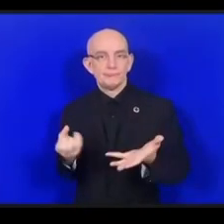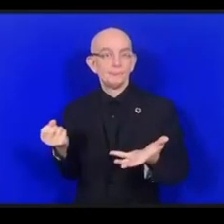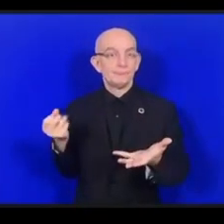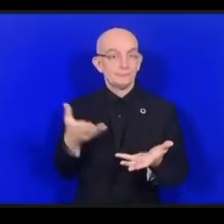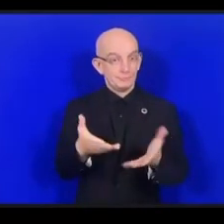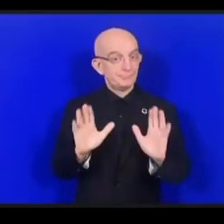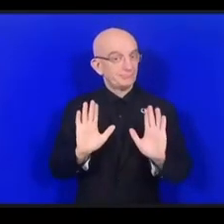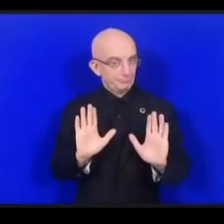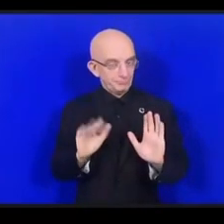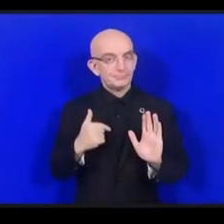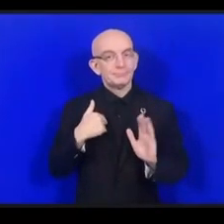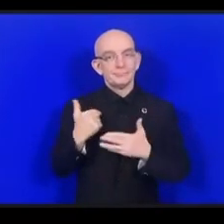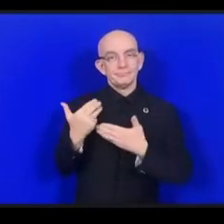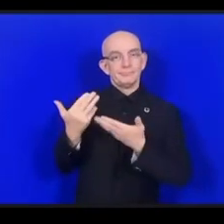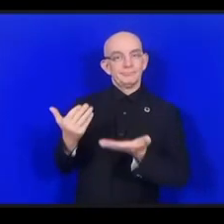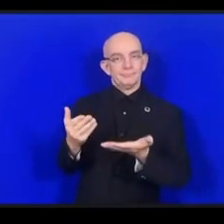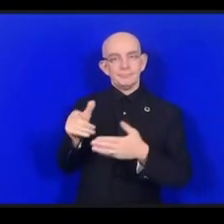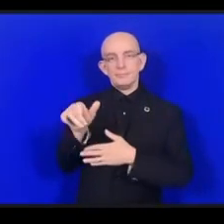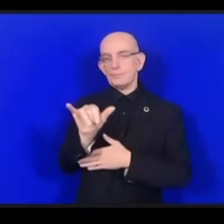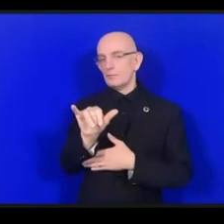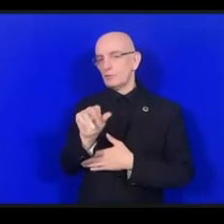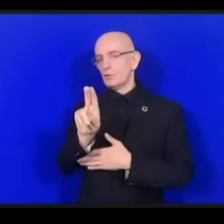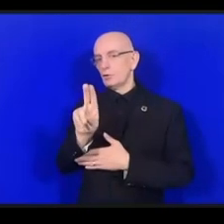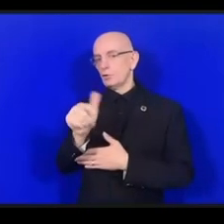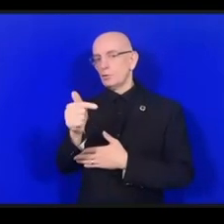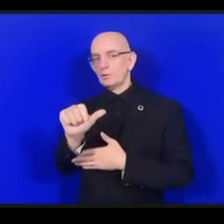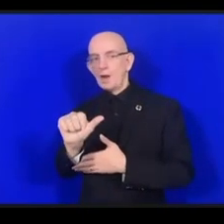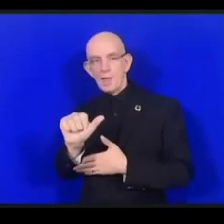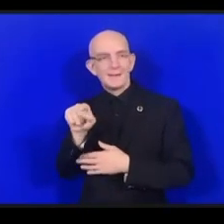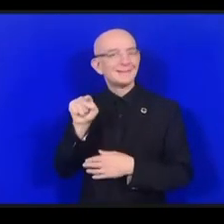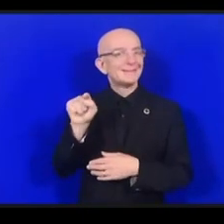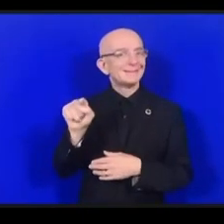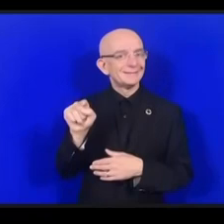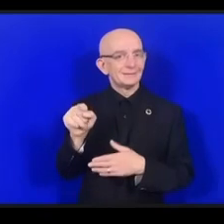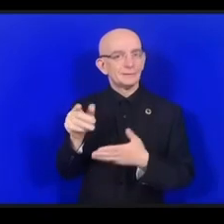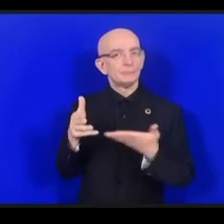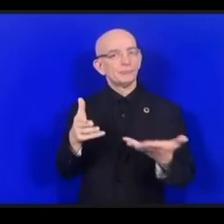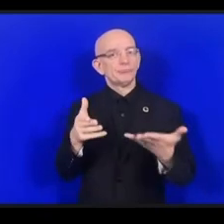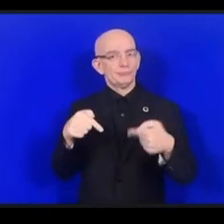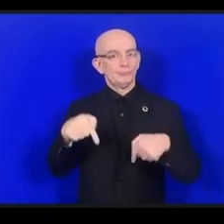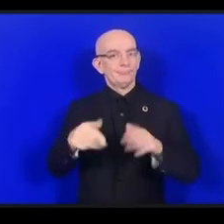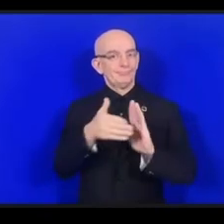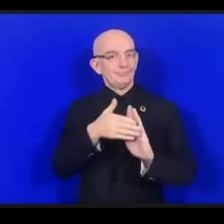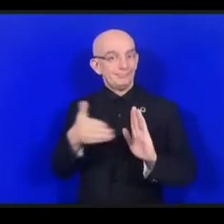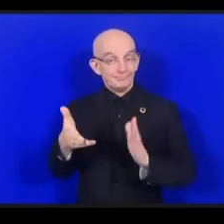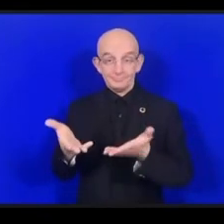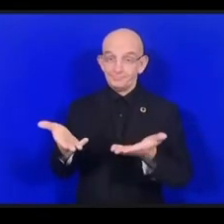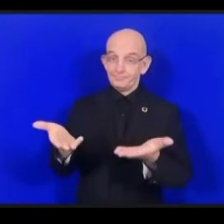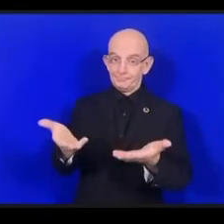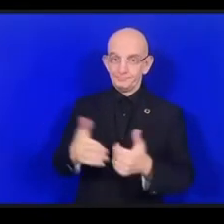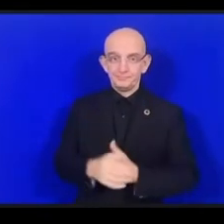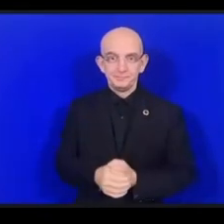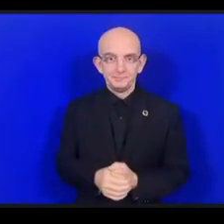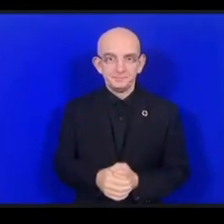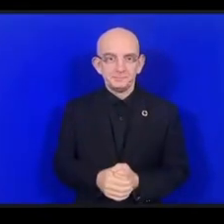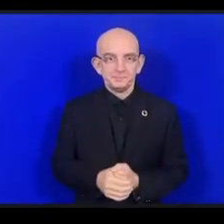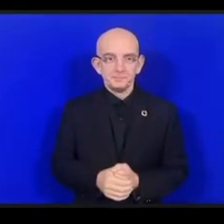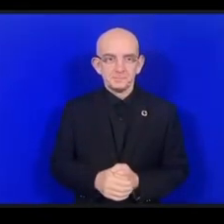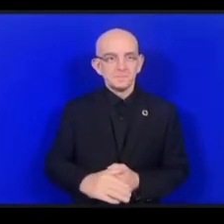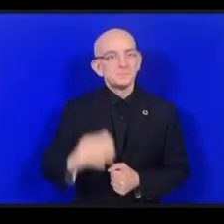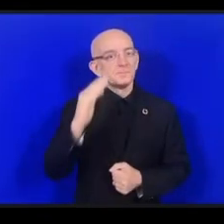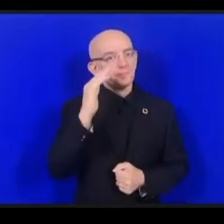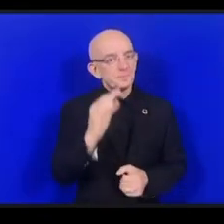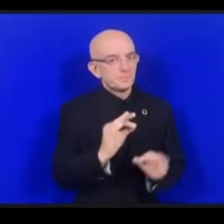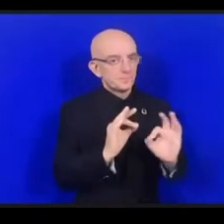下我们的这场会的目标。感谢 Marx。他刚才讲到了，我们现在已